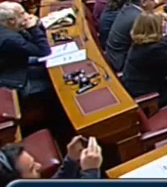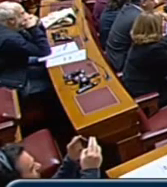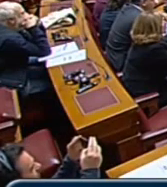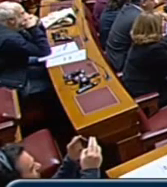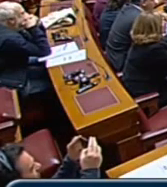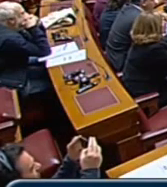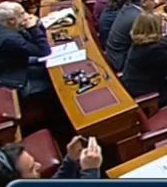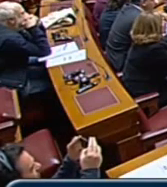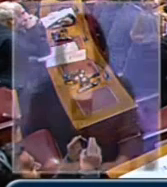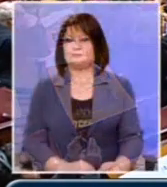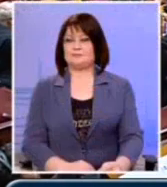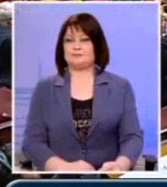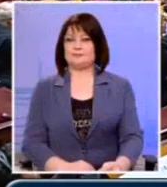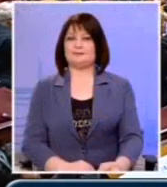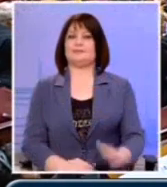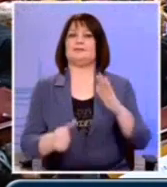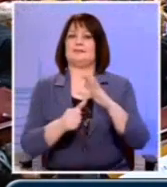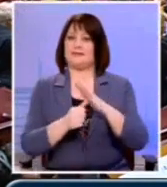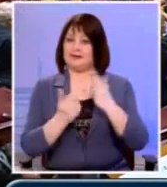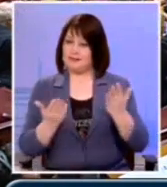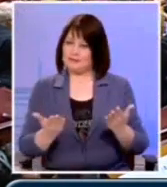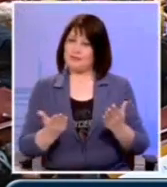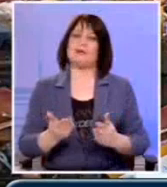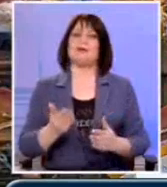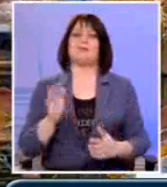Κύριε Πρόεδρε, ευχαριστώ πολύ. Κυρίες και κύριοι συνάδελφοι,